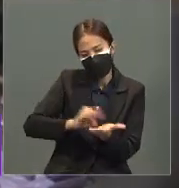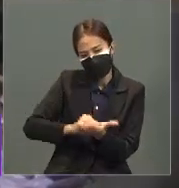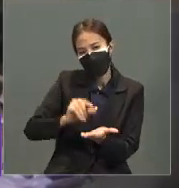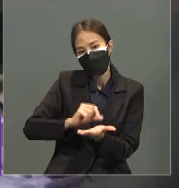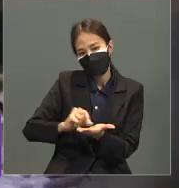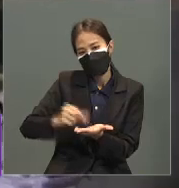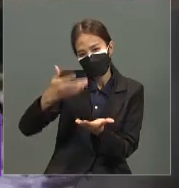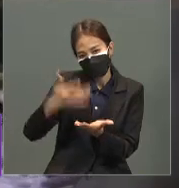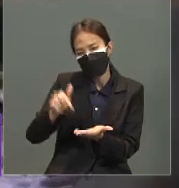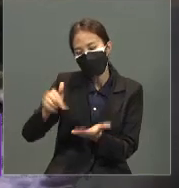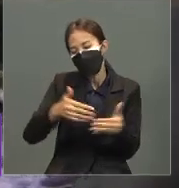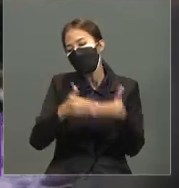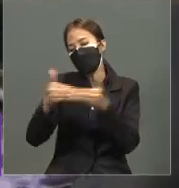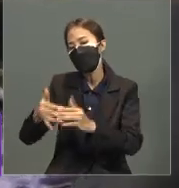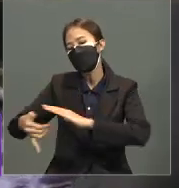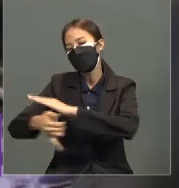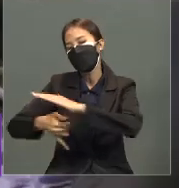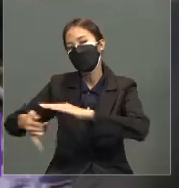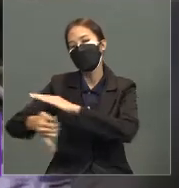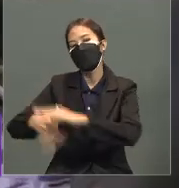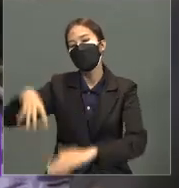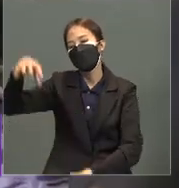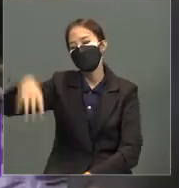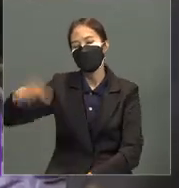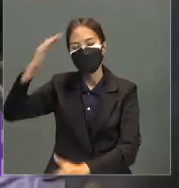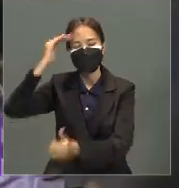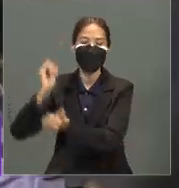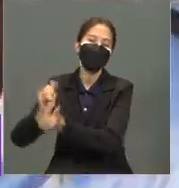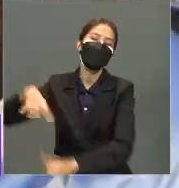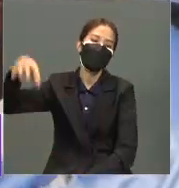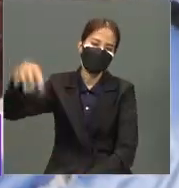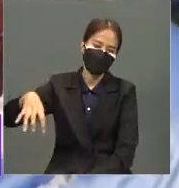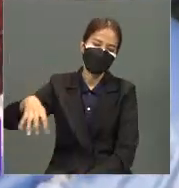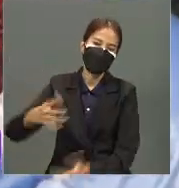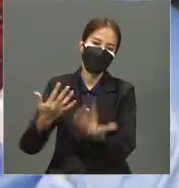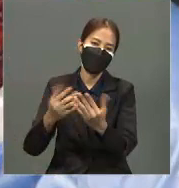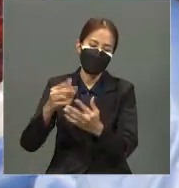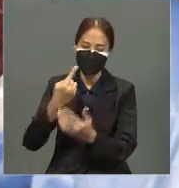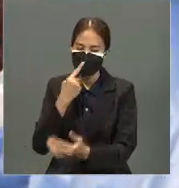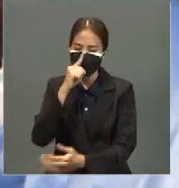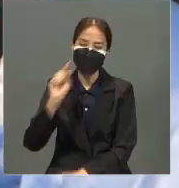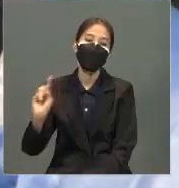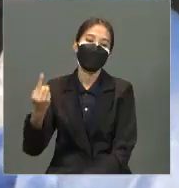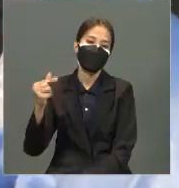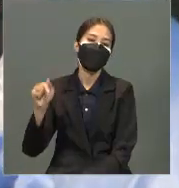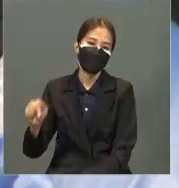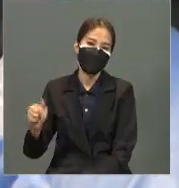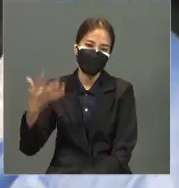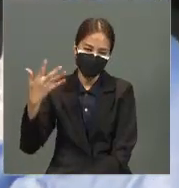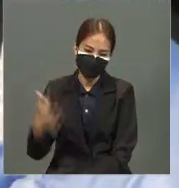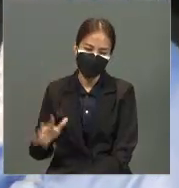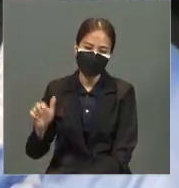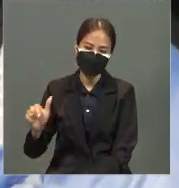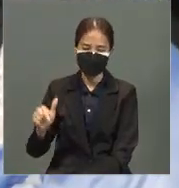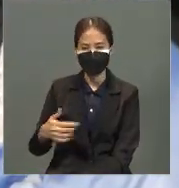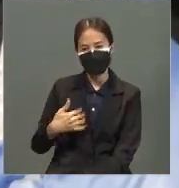ก่อนที่จะนำตัวเข้าศูนย์กักกันโรคในกองร้อยตำรวจตะเวนชายแดน137เพื่อรอตรวจเชื้อกันอีกรอบส่วนจะส่งตัว